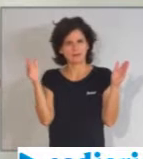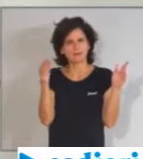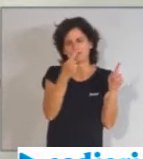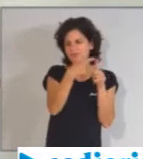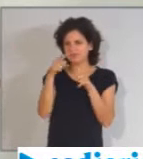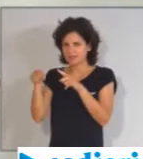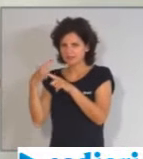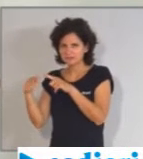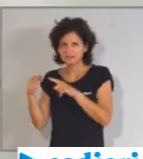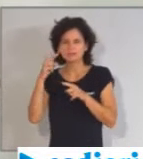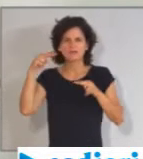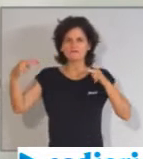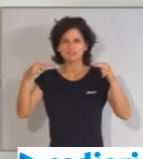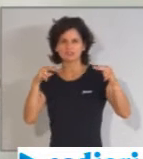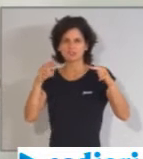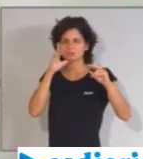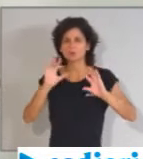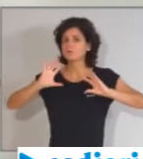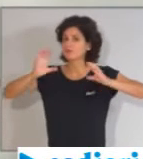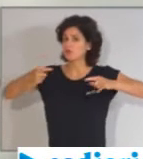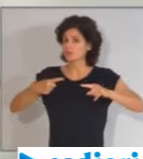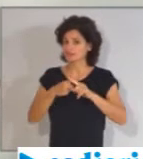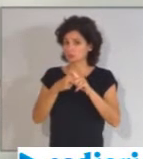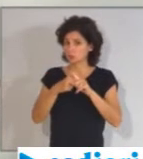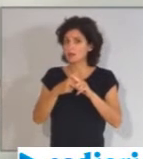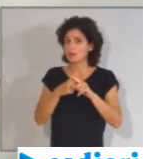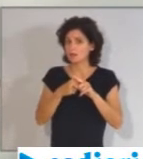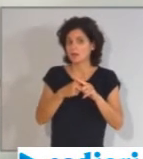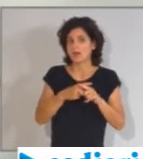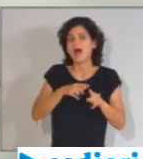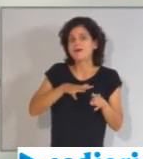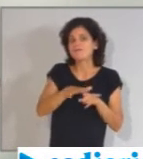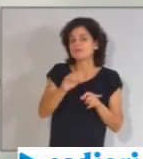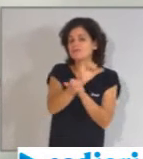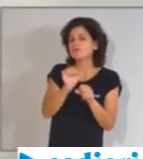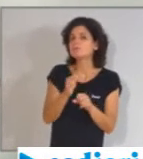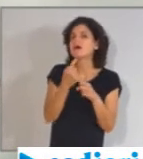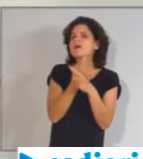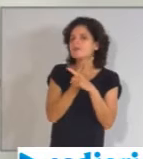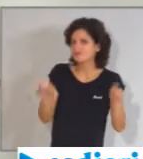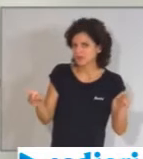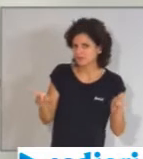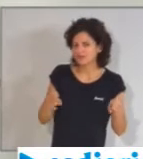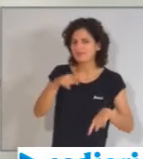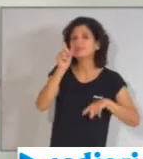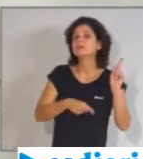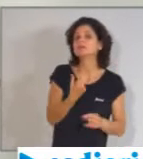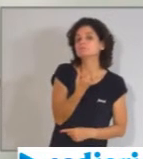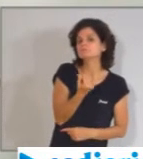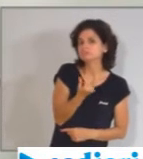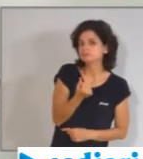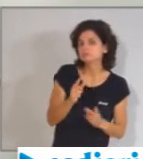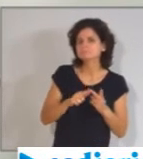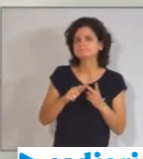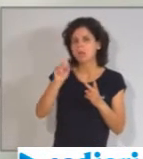interseccional, perquè les violències sexuals afecten de manera diferent a les dones en funció de la seva classe social, edat, origen